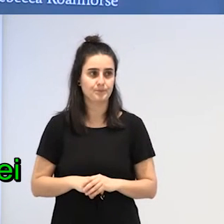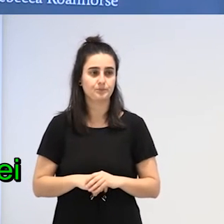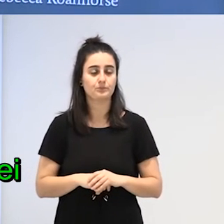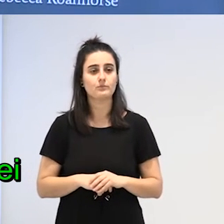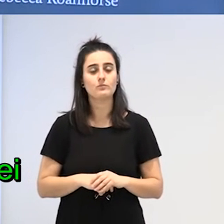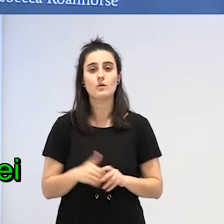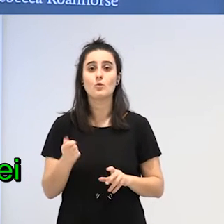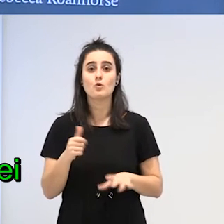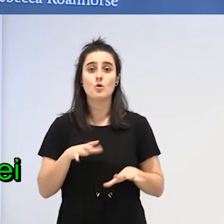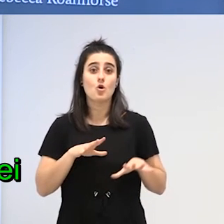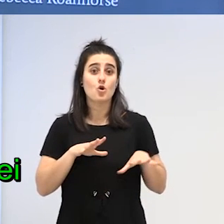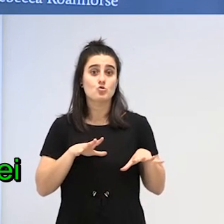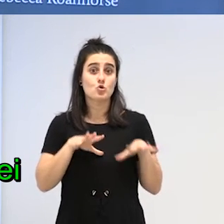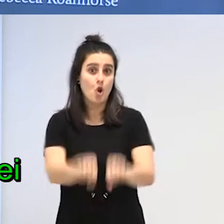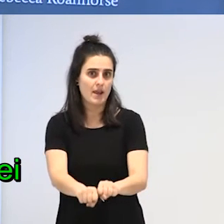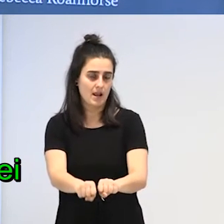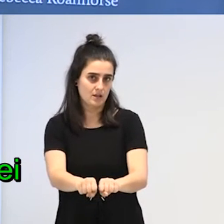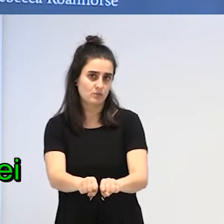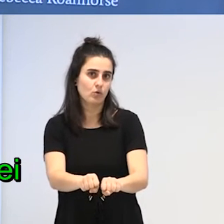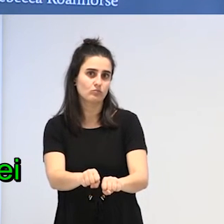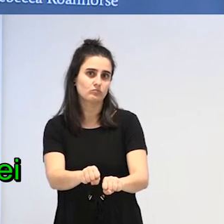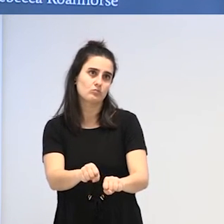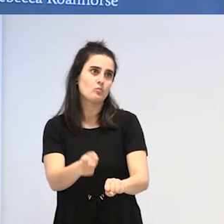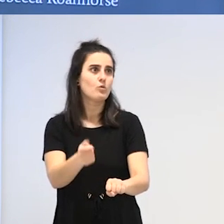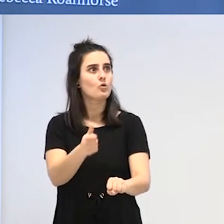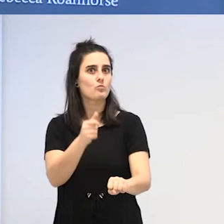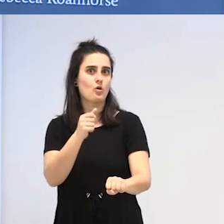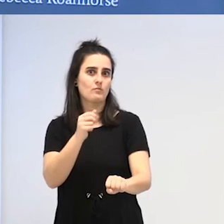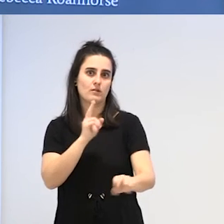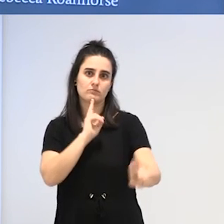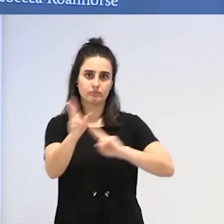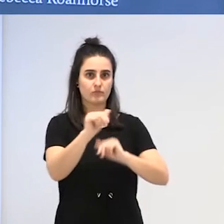kolonialismoaren tropoei erantzuteko modu bat, ez?